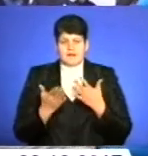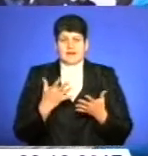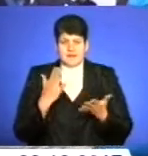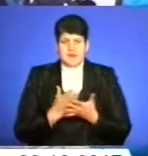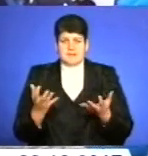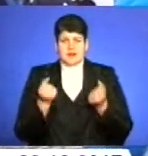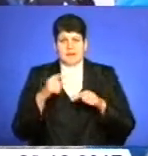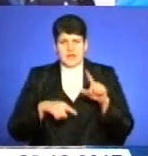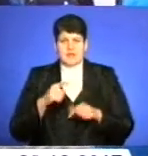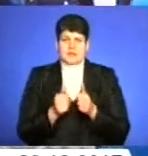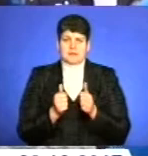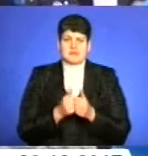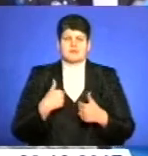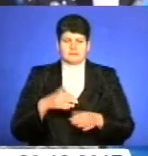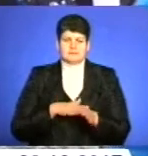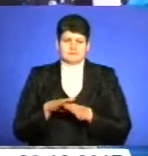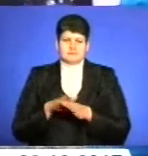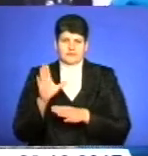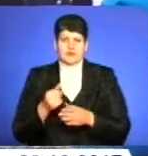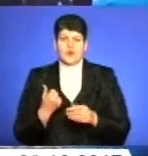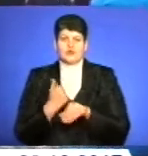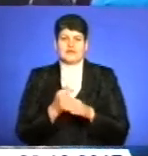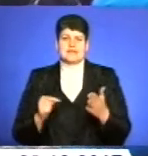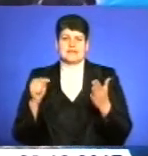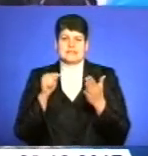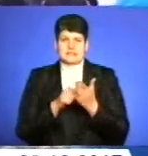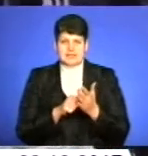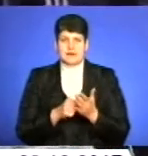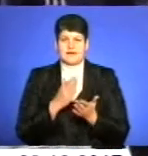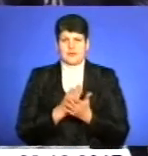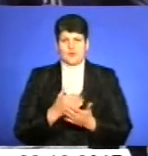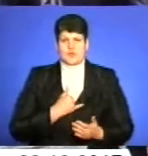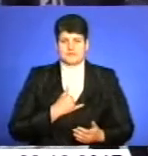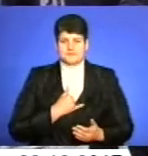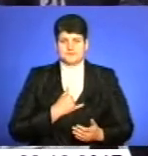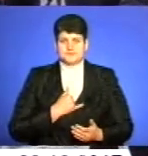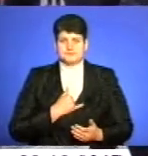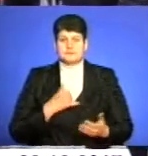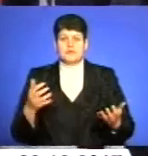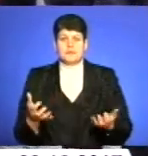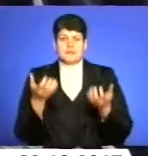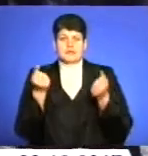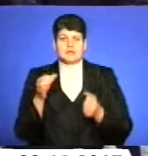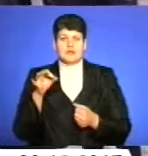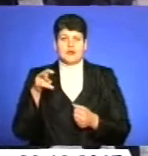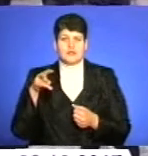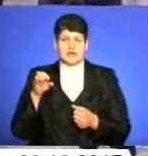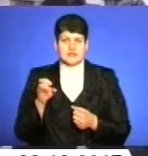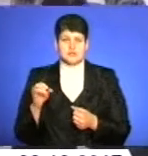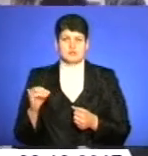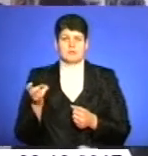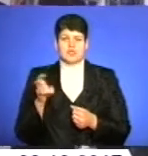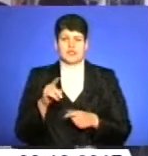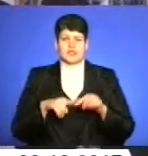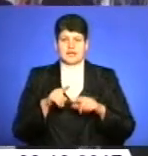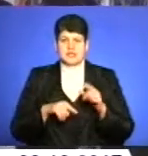близьких, я думаю, ми справимося. Головне – мати ціль, мету, яка і є в нас. Підтримати Олесю прийшли рідні та друзі. Серед них